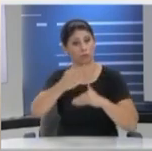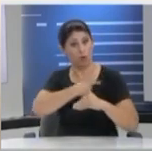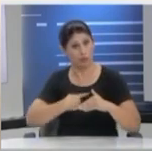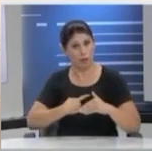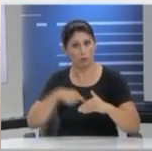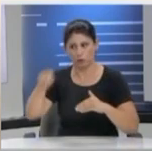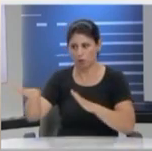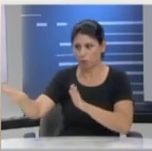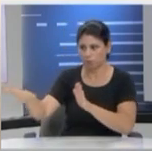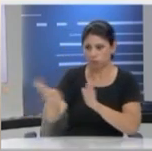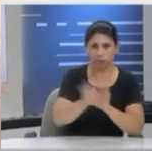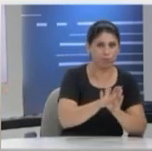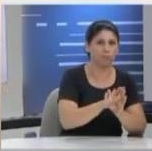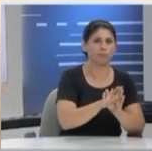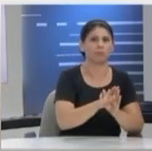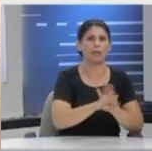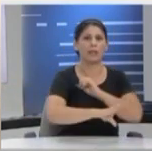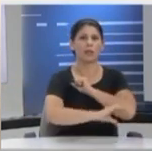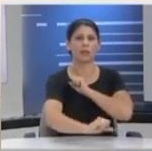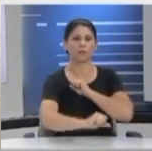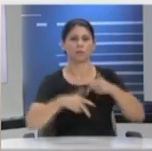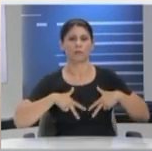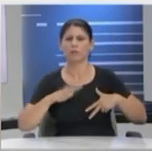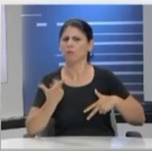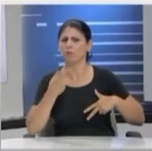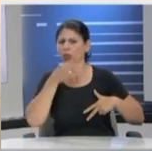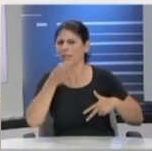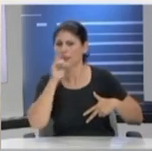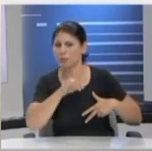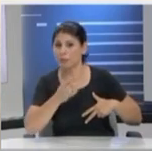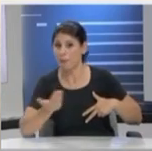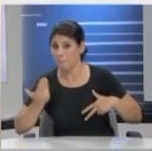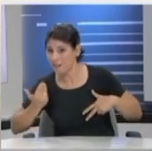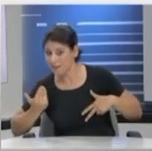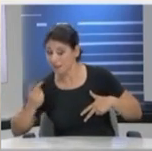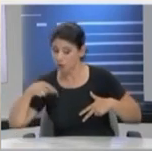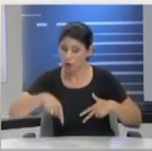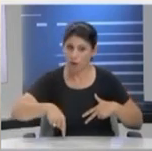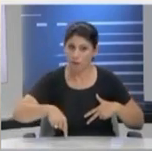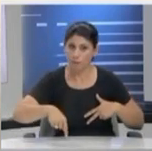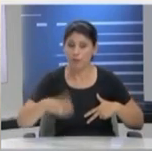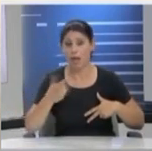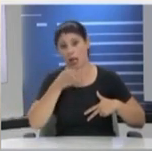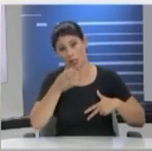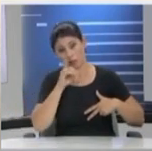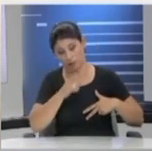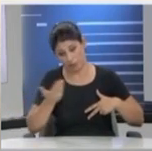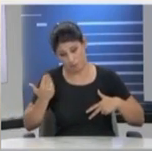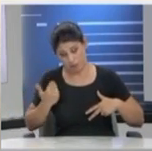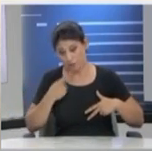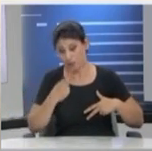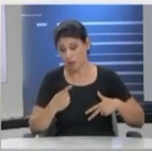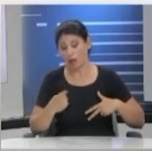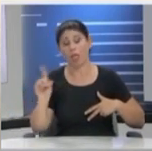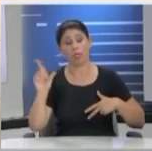αυτά, και τον βάζετε γενικό γραμματέα του Υπουργείου. Πότε λέγατε ψέματα, πριν. Αν λέγατε ψέματα πριν, πείτε κάναμε λάθος,